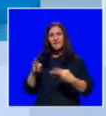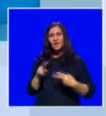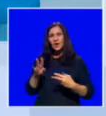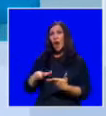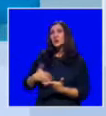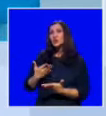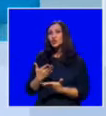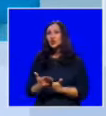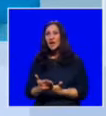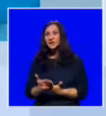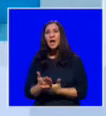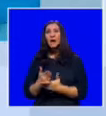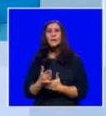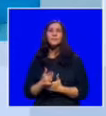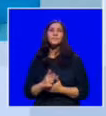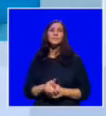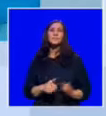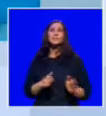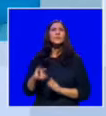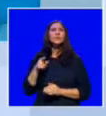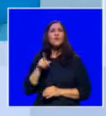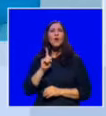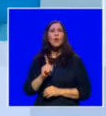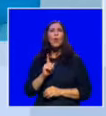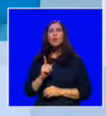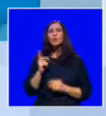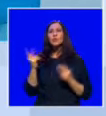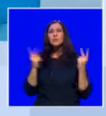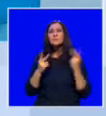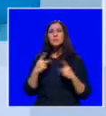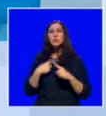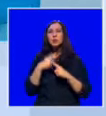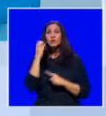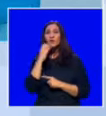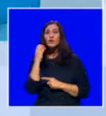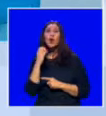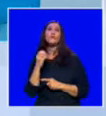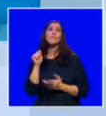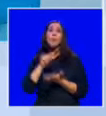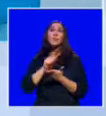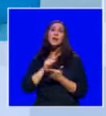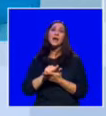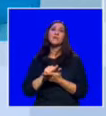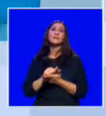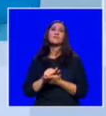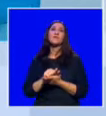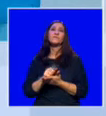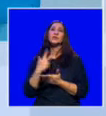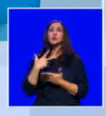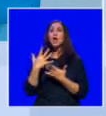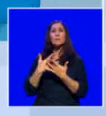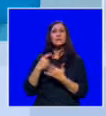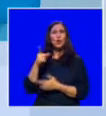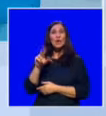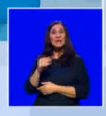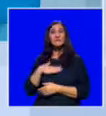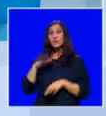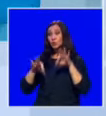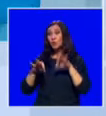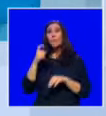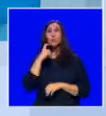или наистина това, те са вторачени само в себе? Това, което днес разбирам от Христо Иванов и негов статус социална мрежа, е, че той казва, с наши гласове